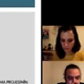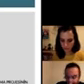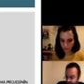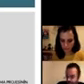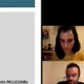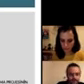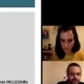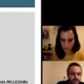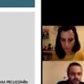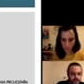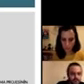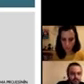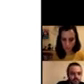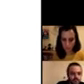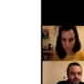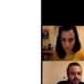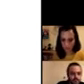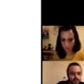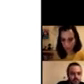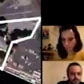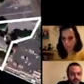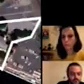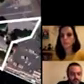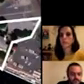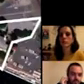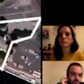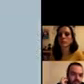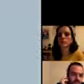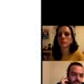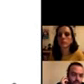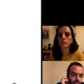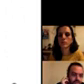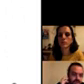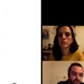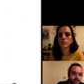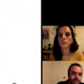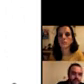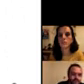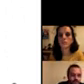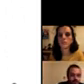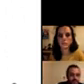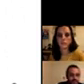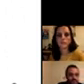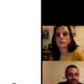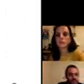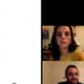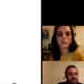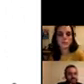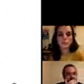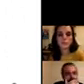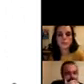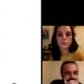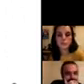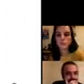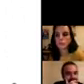daha daraltmak zorunda olduğumuz bir sürece evrildi. Ve bu süreci de biz kabul ederken... Son bir dakika olarak toparla istersen. Eyvahlar